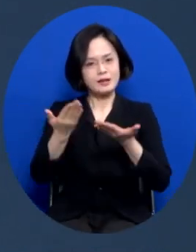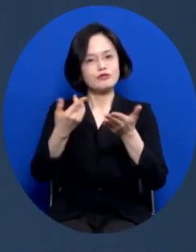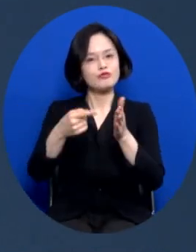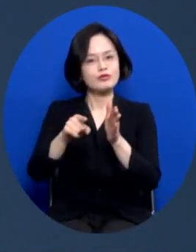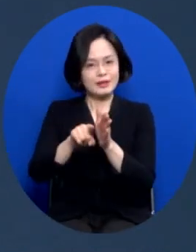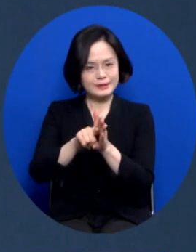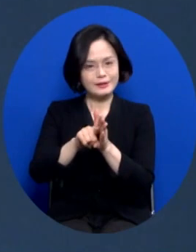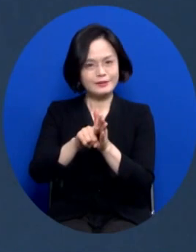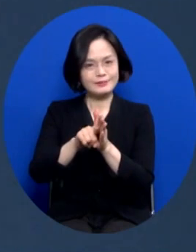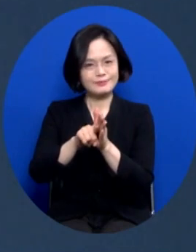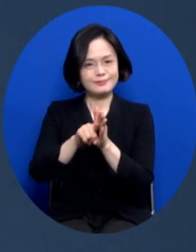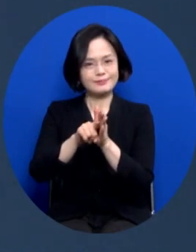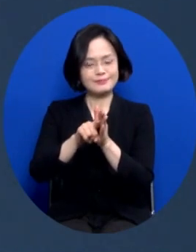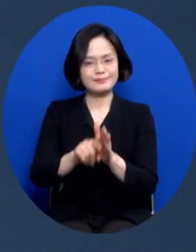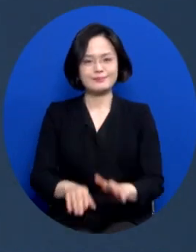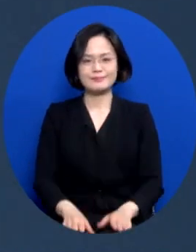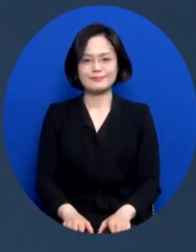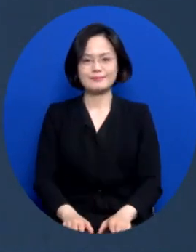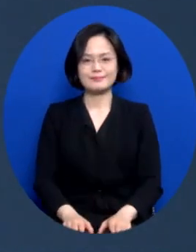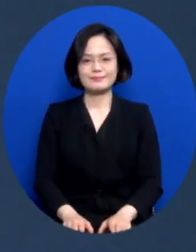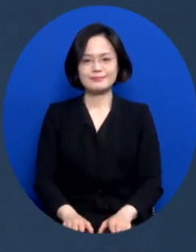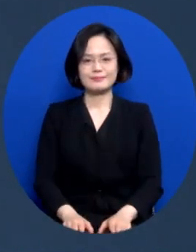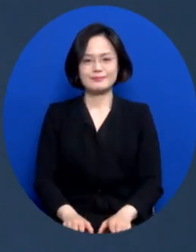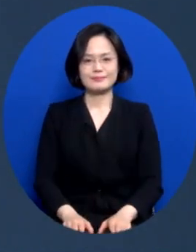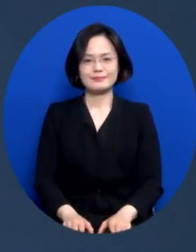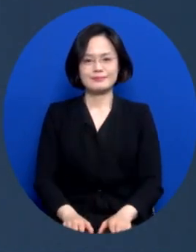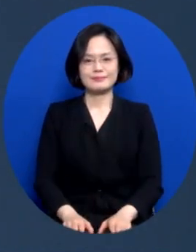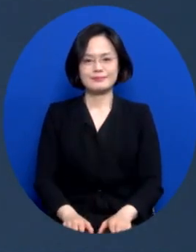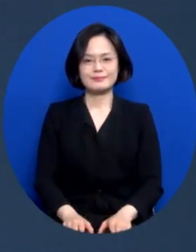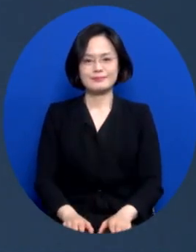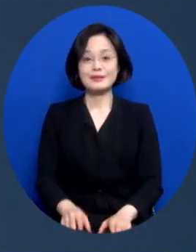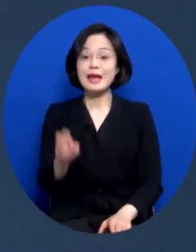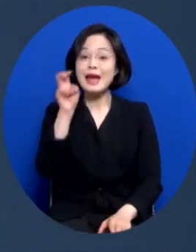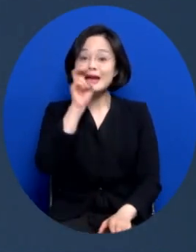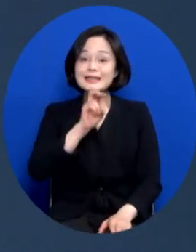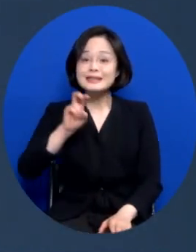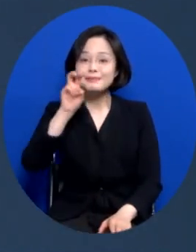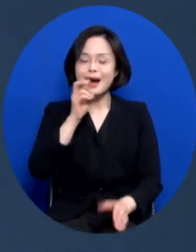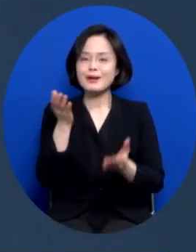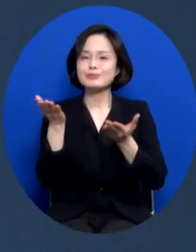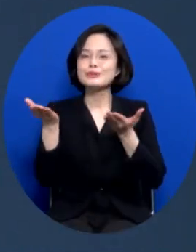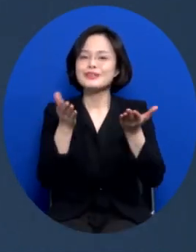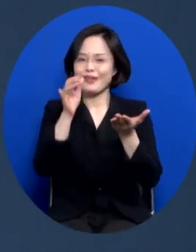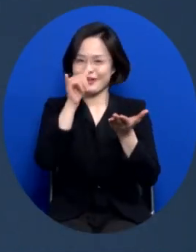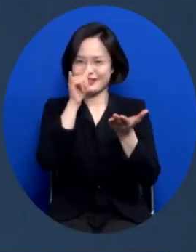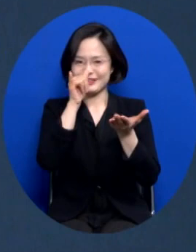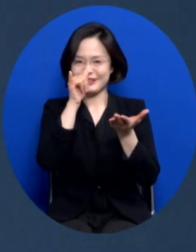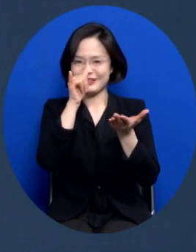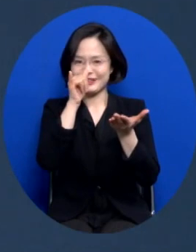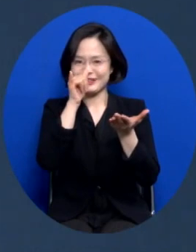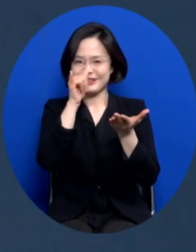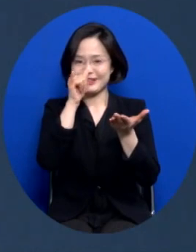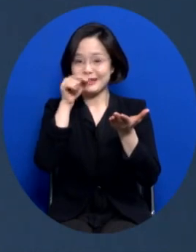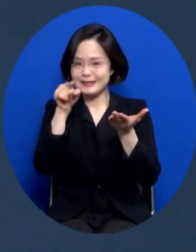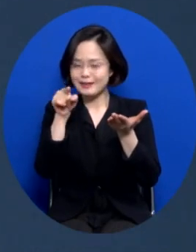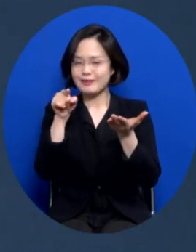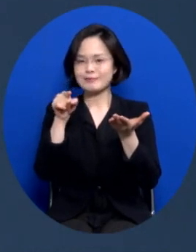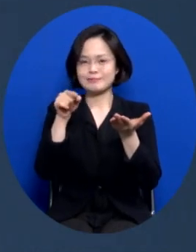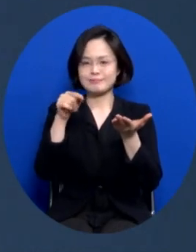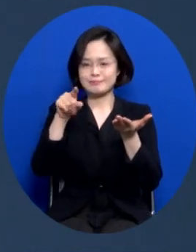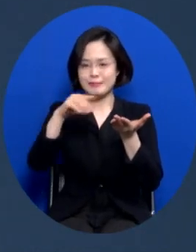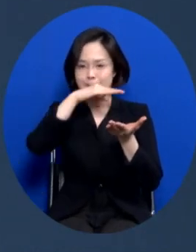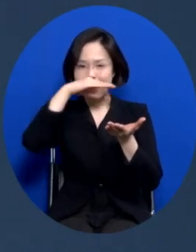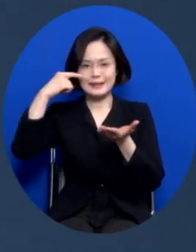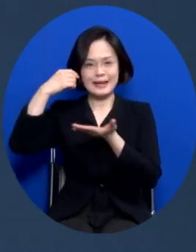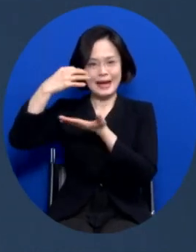필라델피아 음악극이죠이 음악극을 저희들이 준비를 하고 있습니다 경남